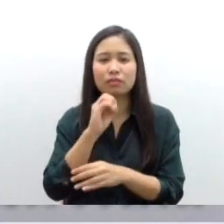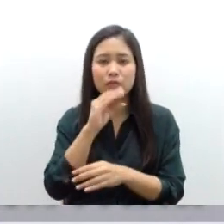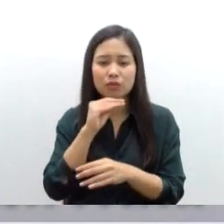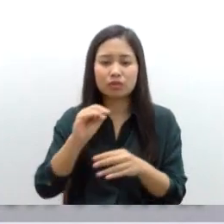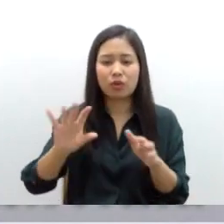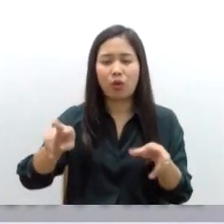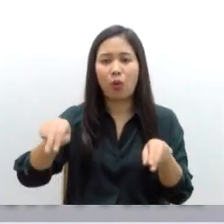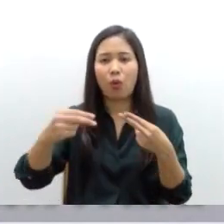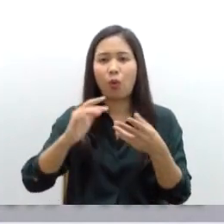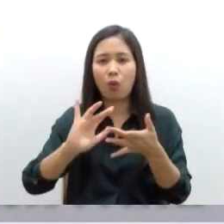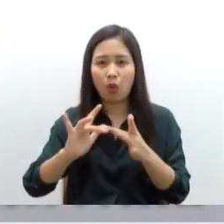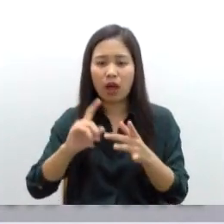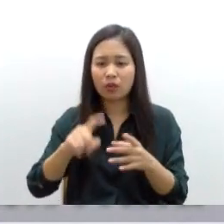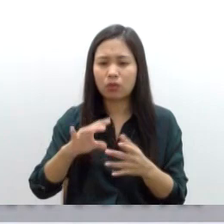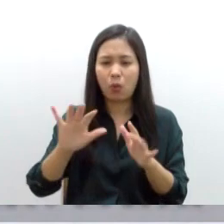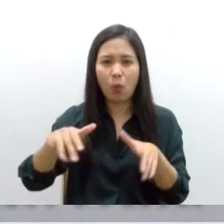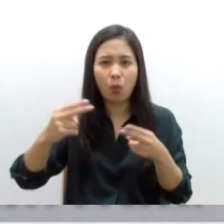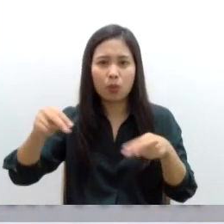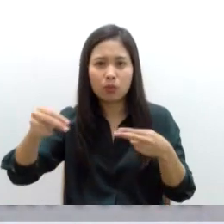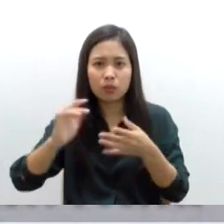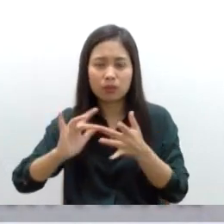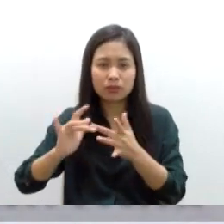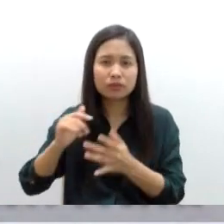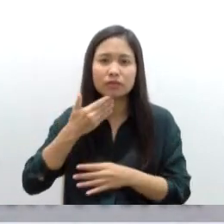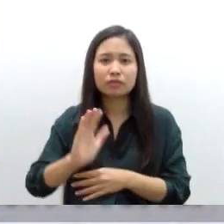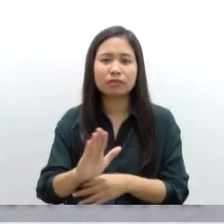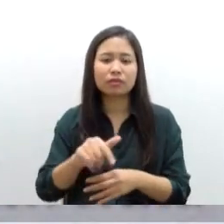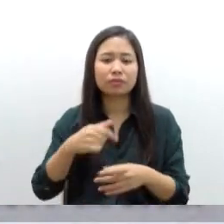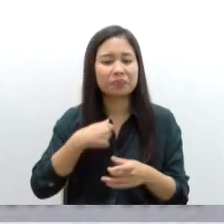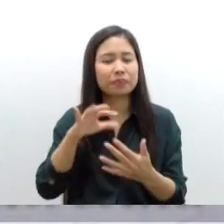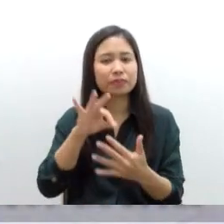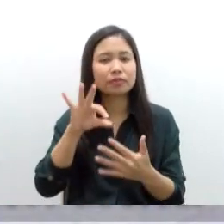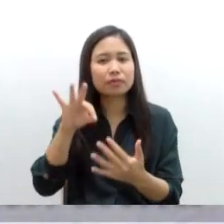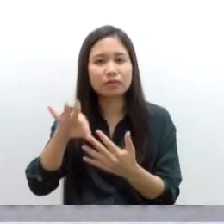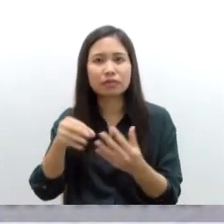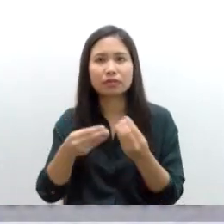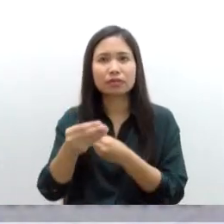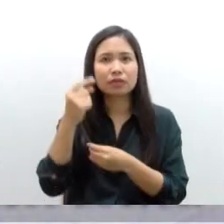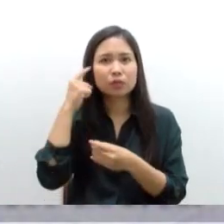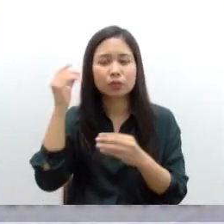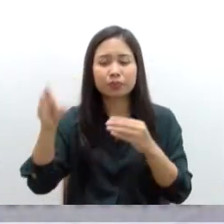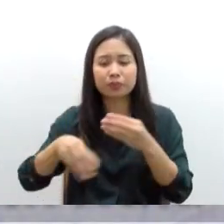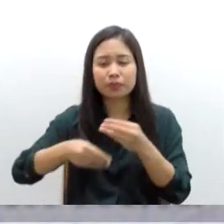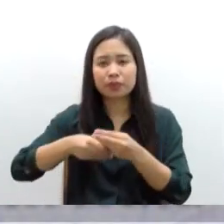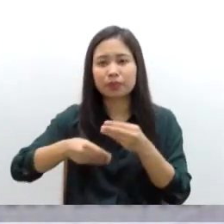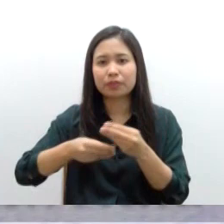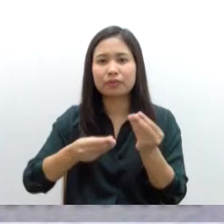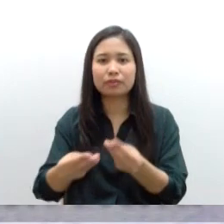นใหญ่บางที่อาจจะใช้Google Classroom Google Suite หรือ